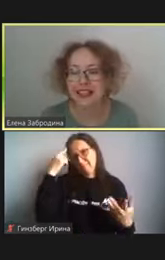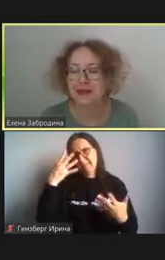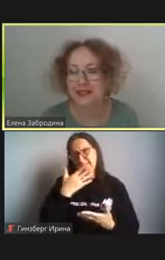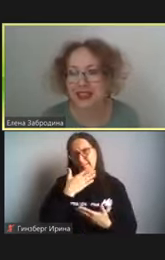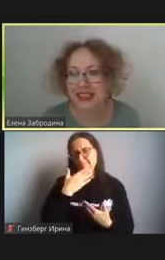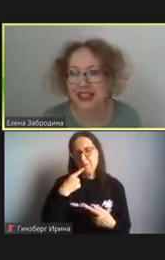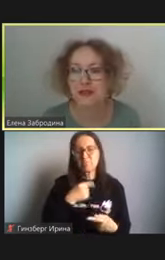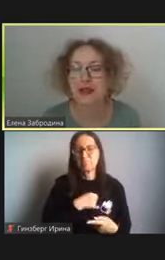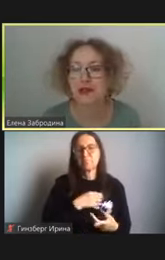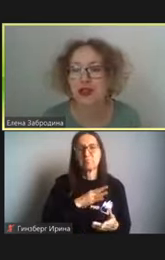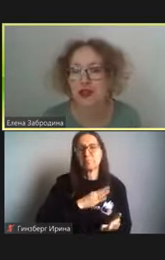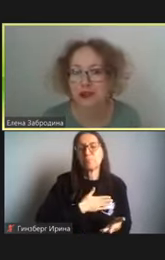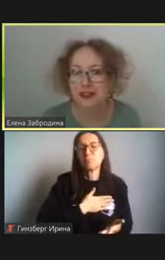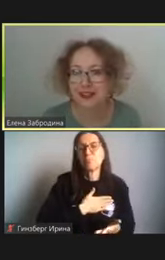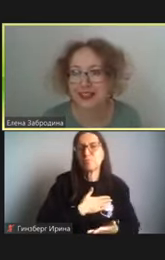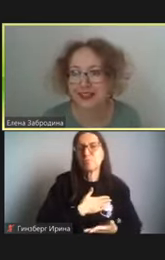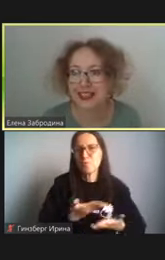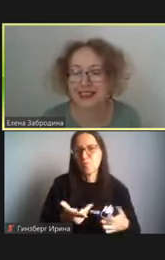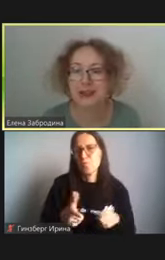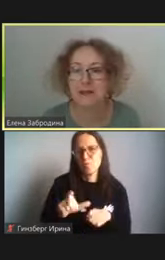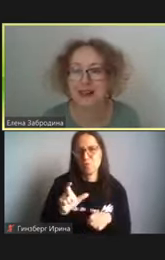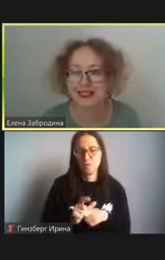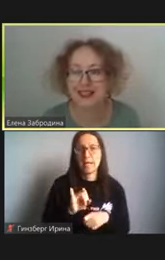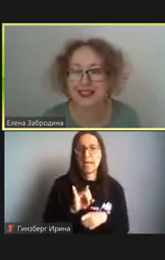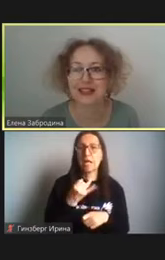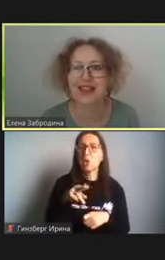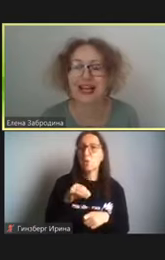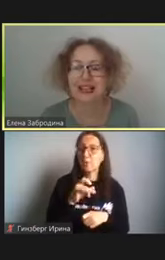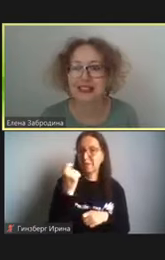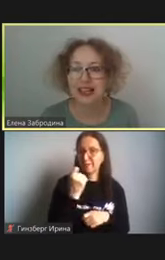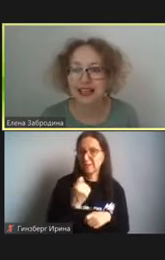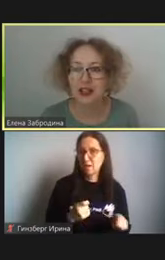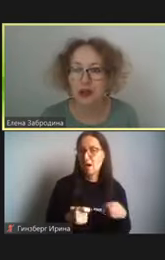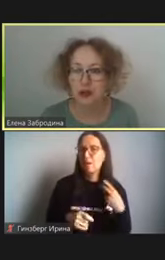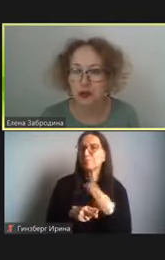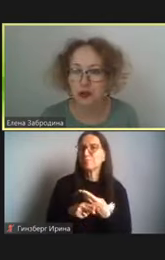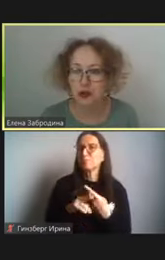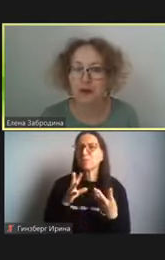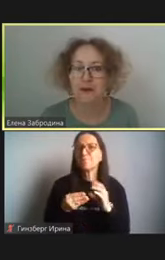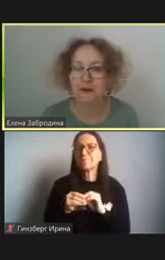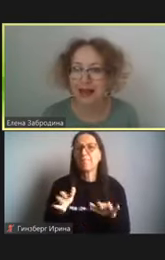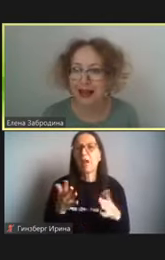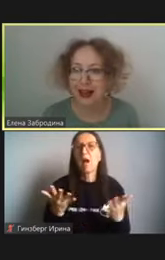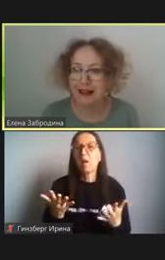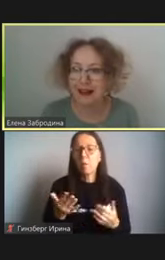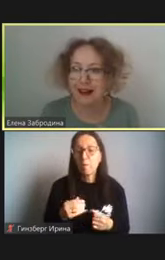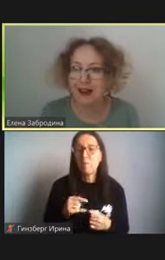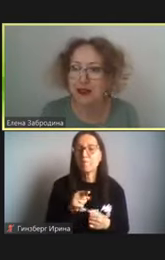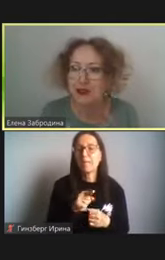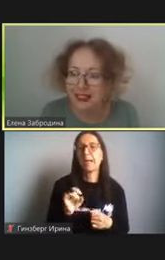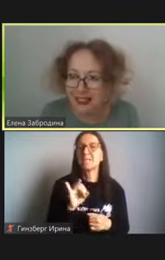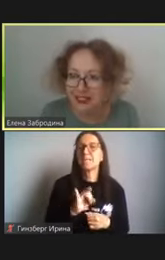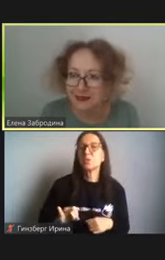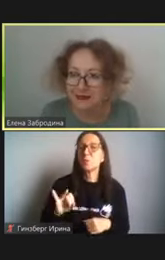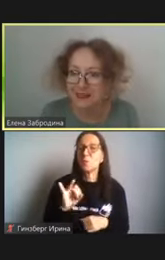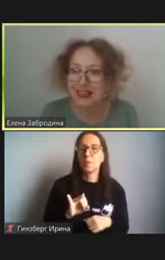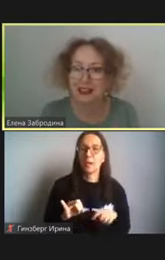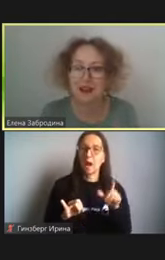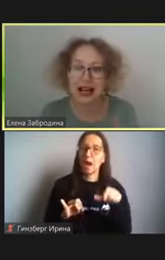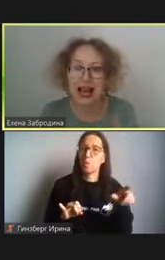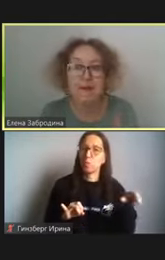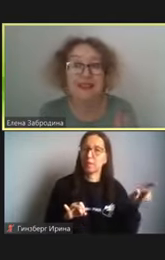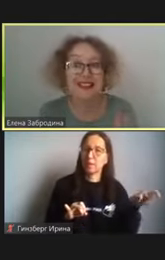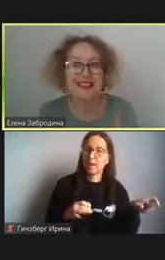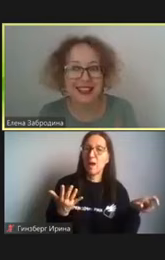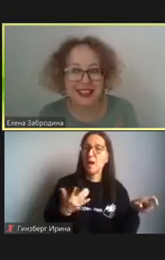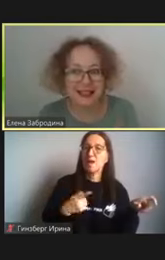на самом деле, вот Йордан здесь нам показывает скорее историю людей,